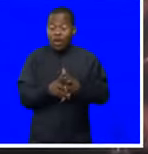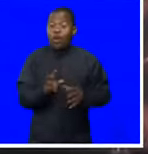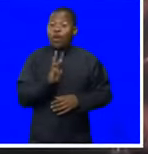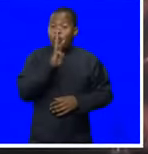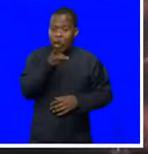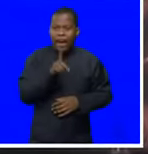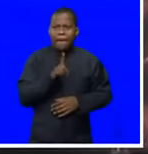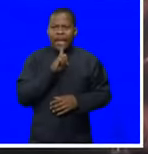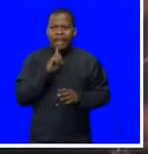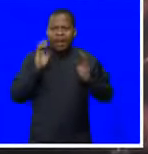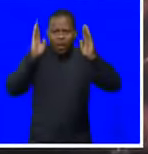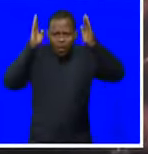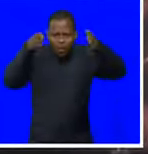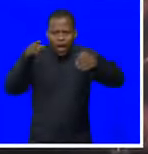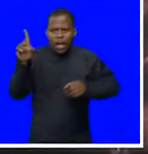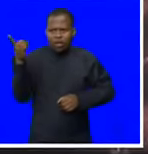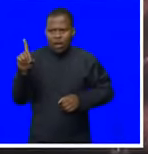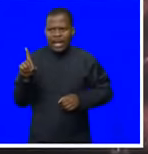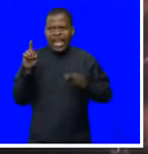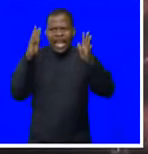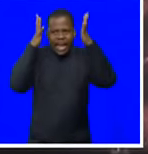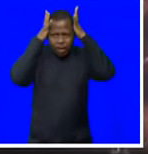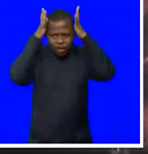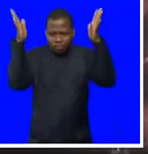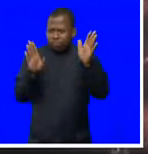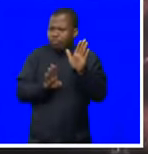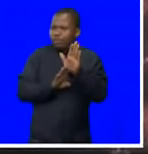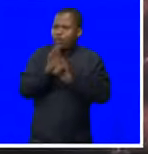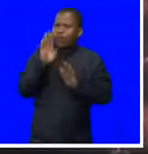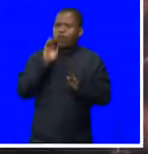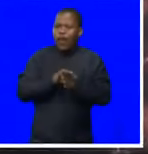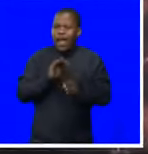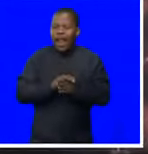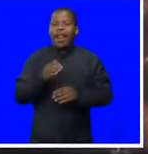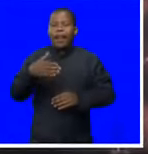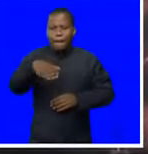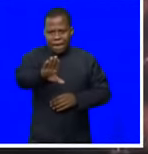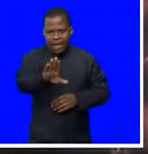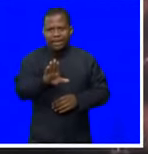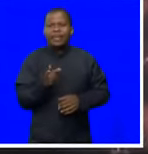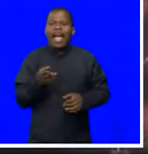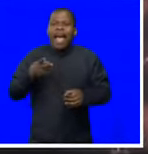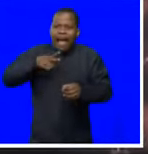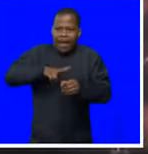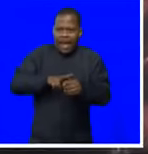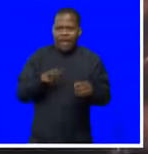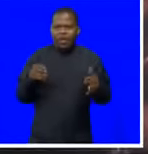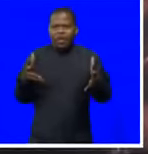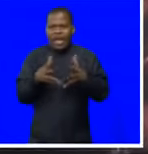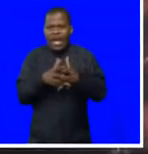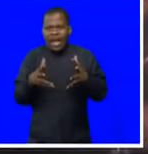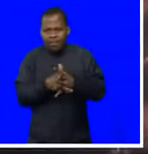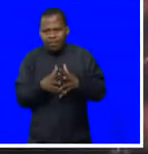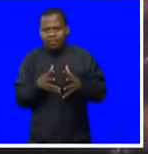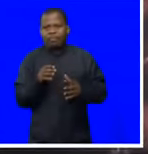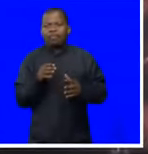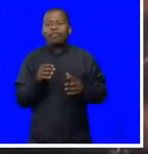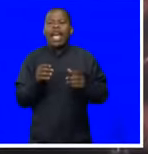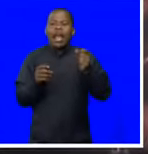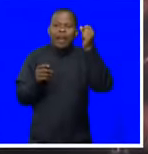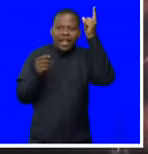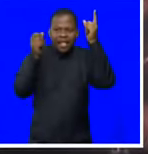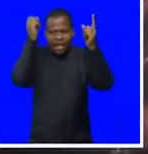etingqondweni tethu kwakhalife national development ngaloko ukuthi singena lapha nje sinema interests